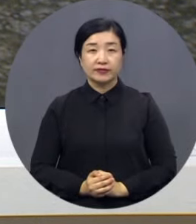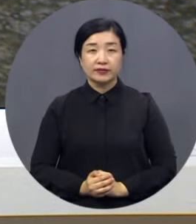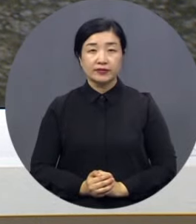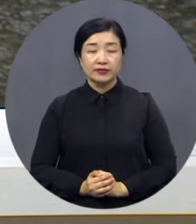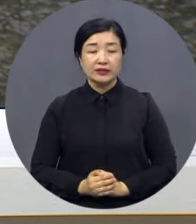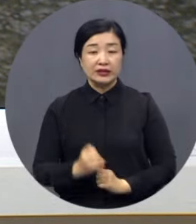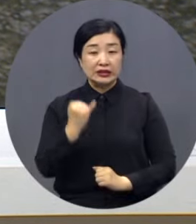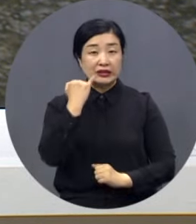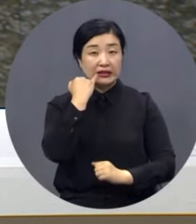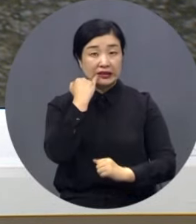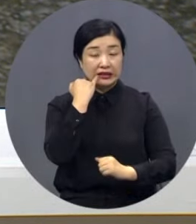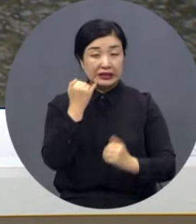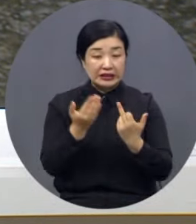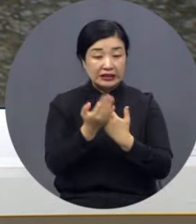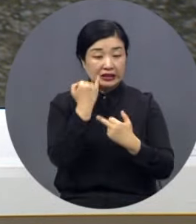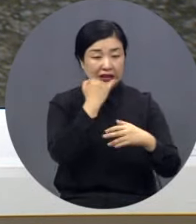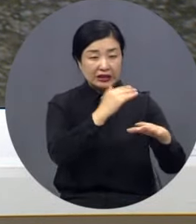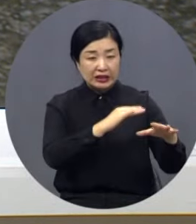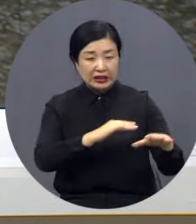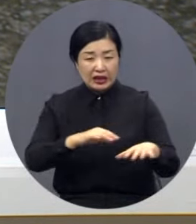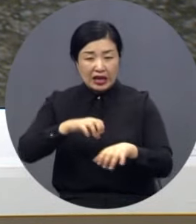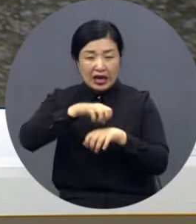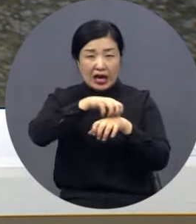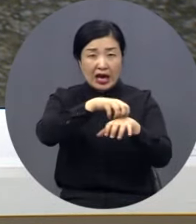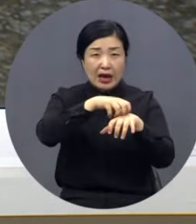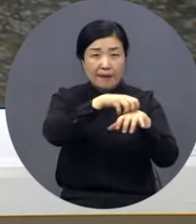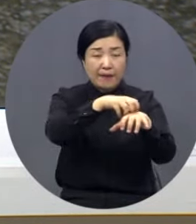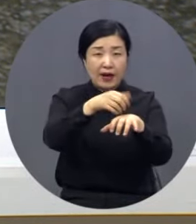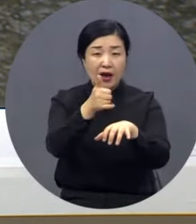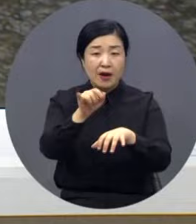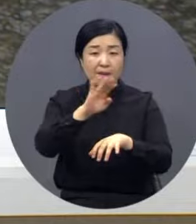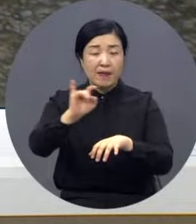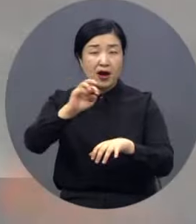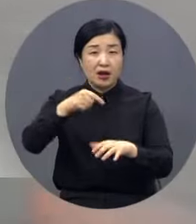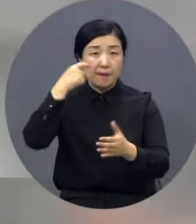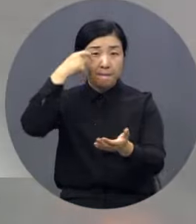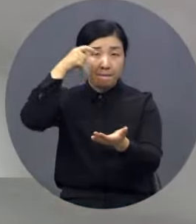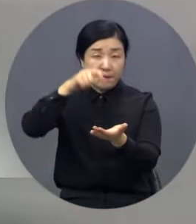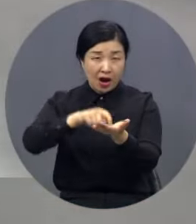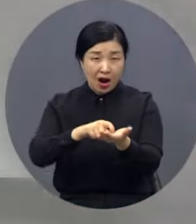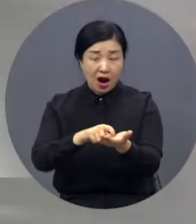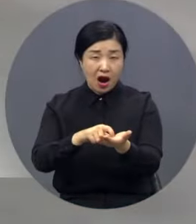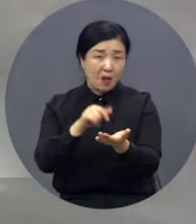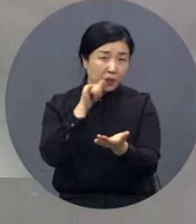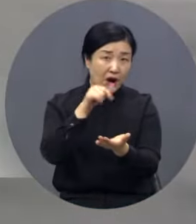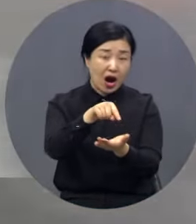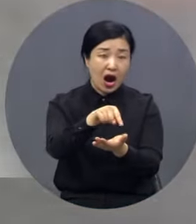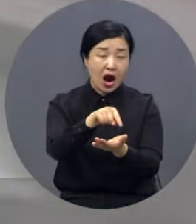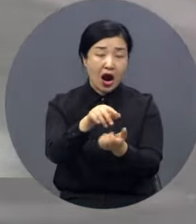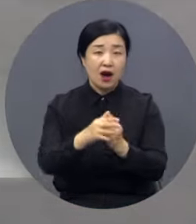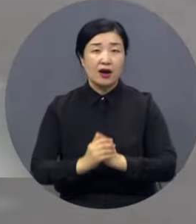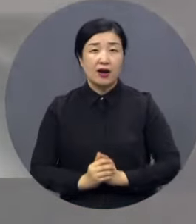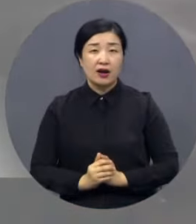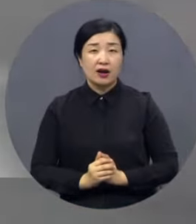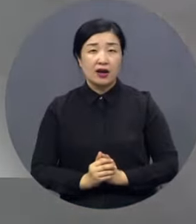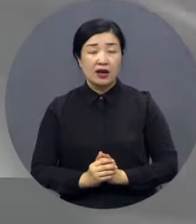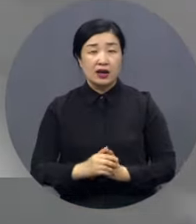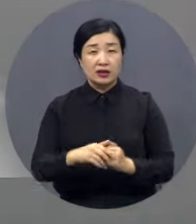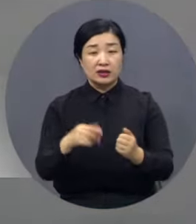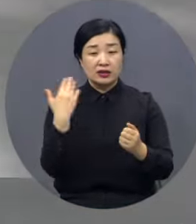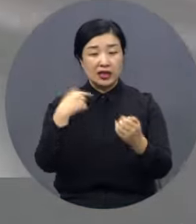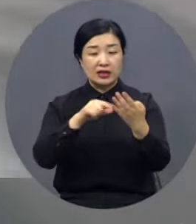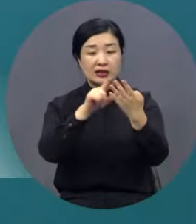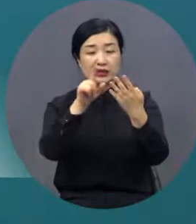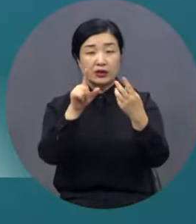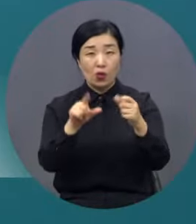제주 해역에서 맹독성 해파리가 발견돼 주위가 필요합니다 해양수산부 국립수산 과학원은 지난 23일